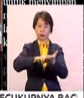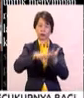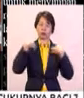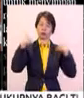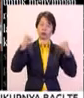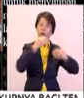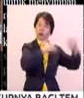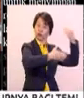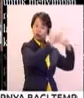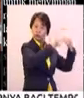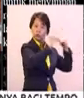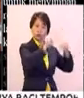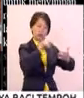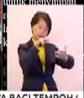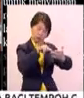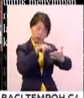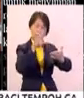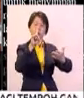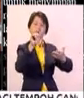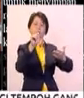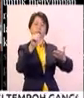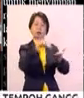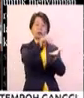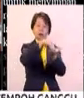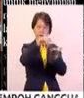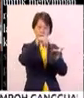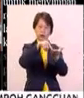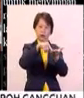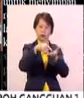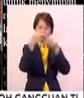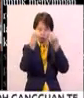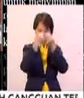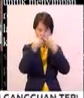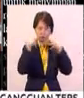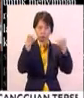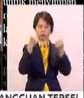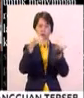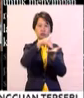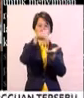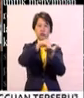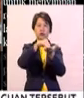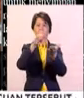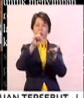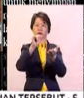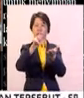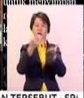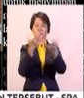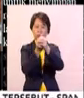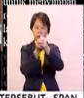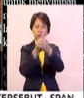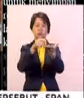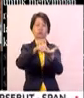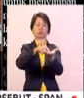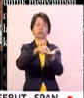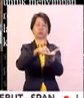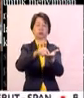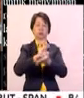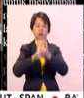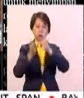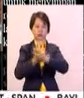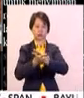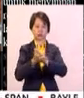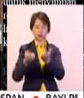lampau pesakit boleh dirujuk melalui indeks sistem pangkalan data bersepadu tersebut.